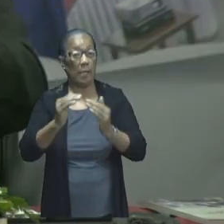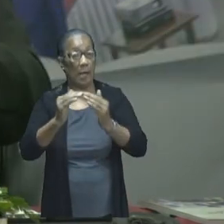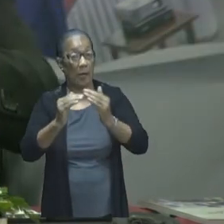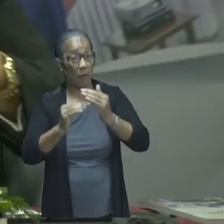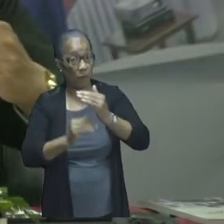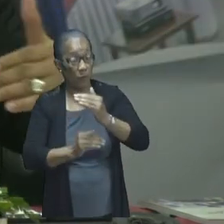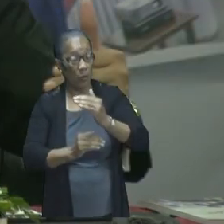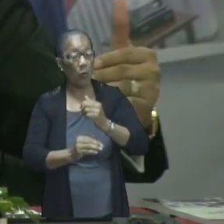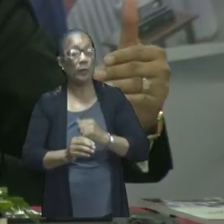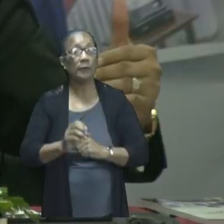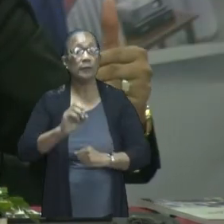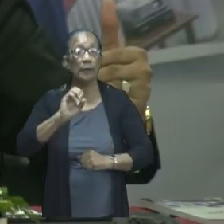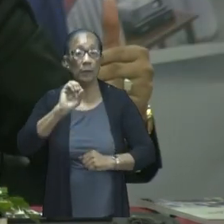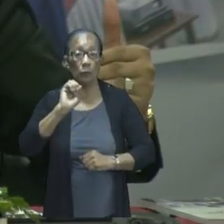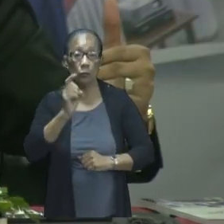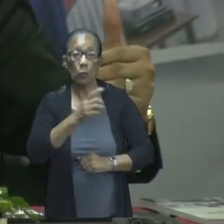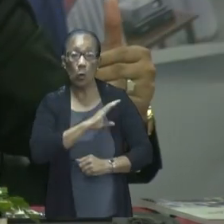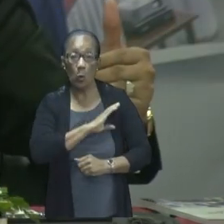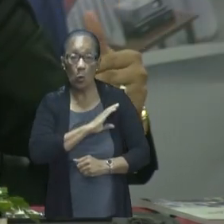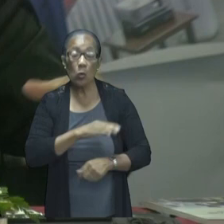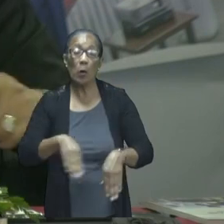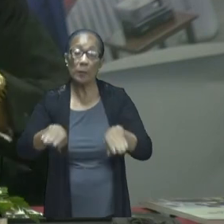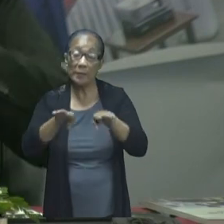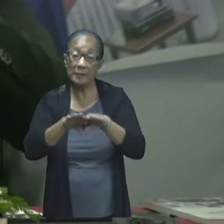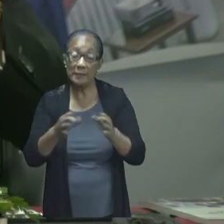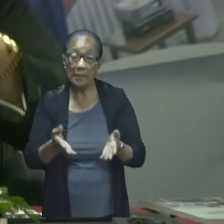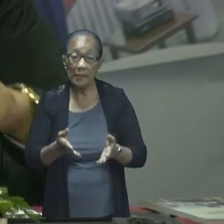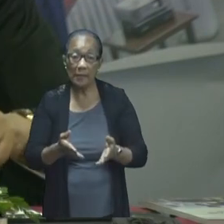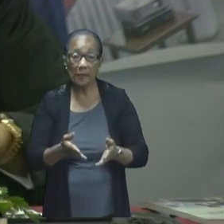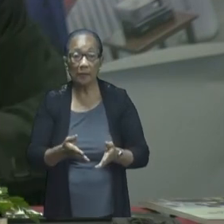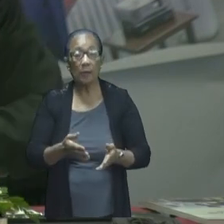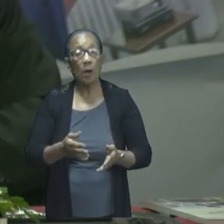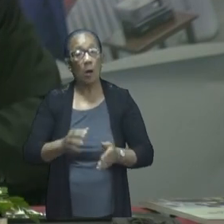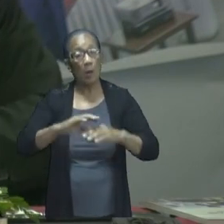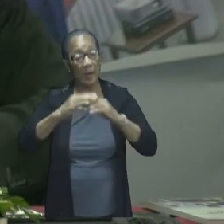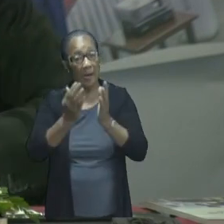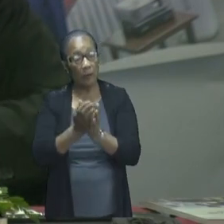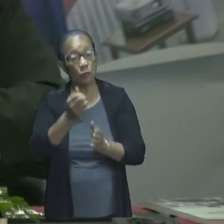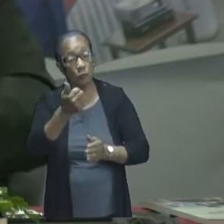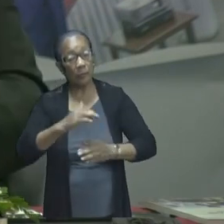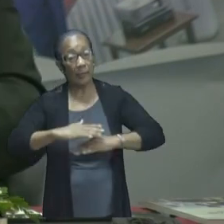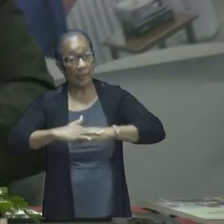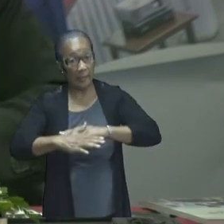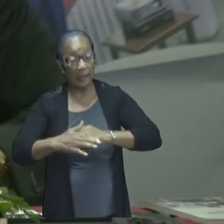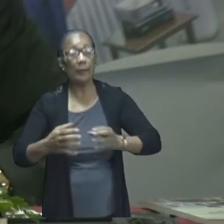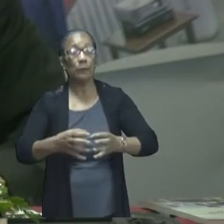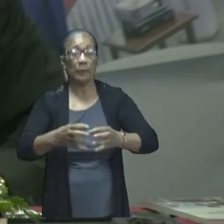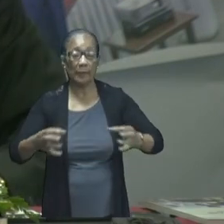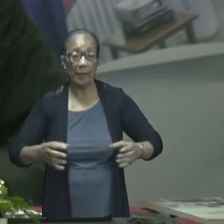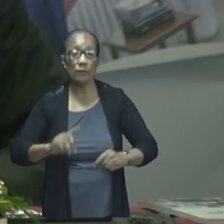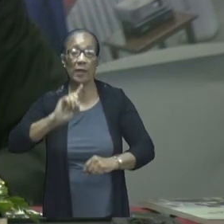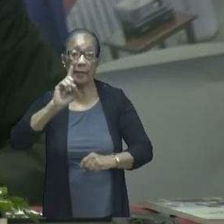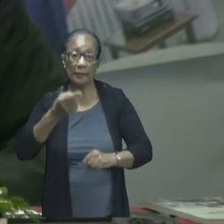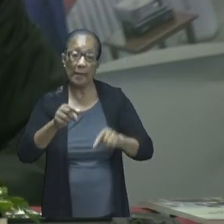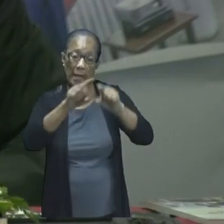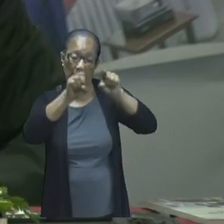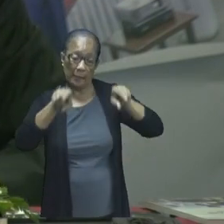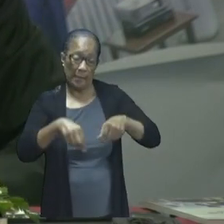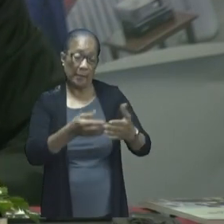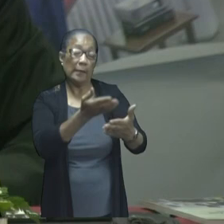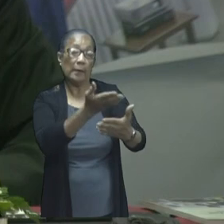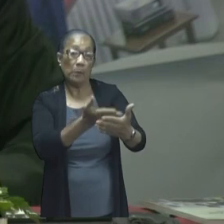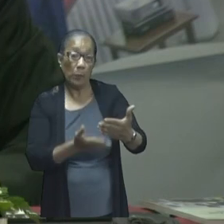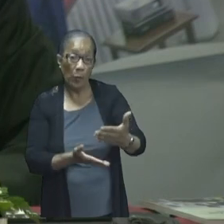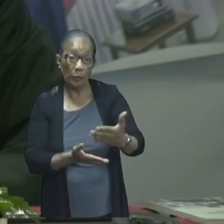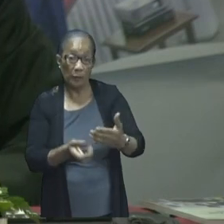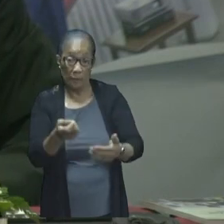ook dat moeten compenseren enerzijds met reorganisatie van het bedrijf en het rapport van de accountant is